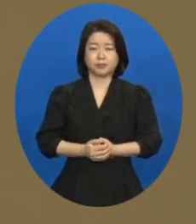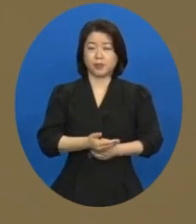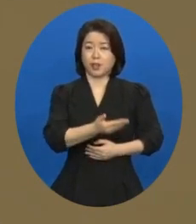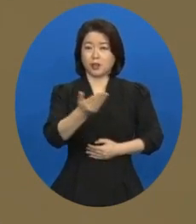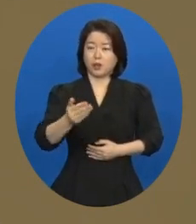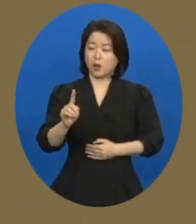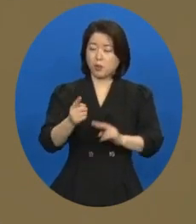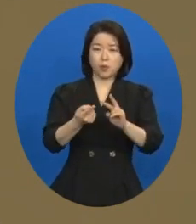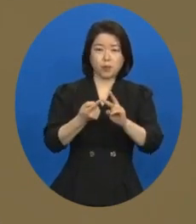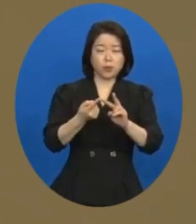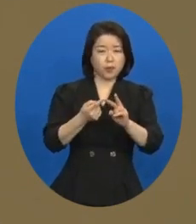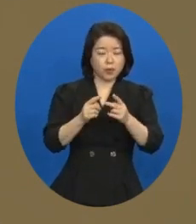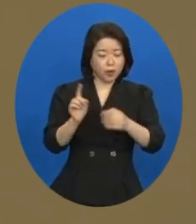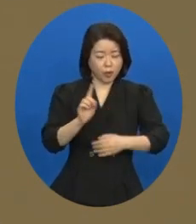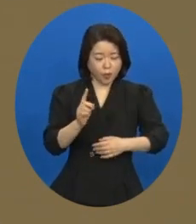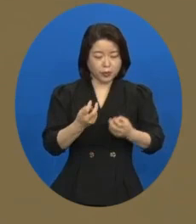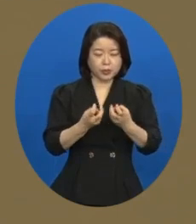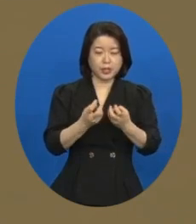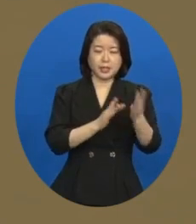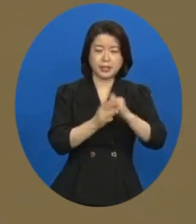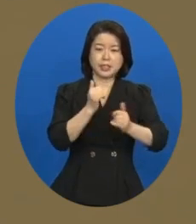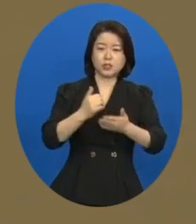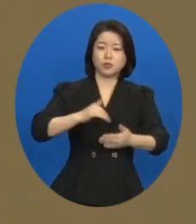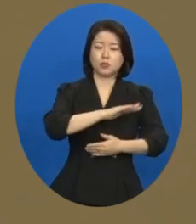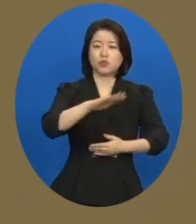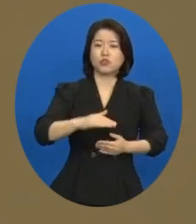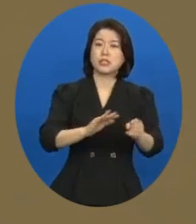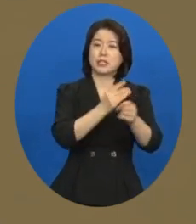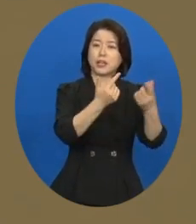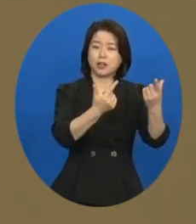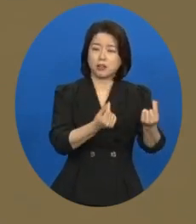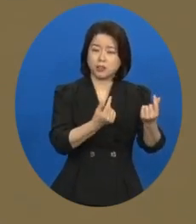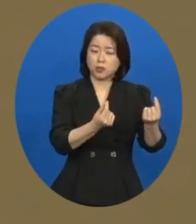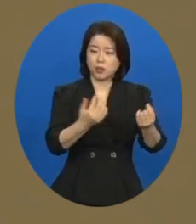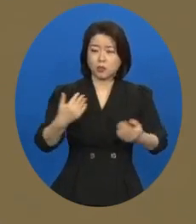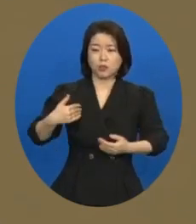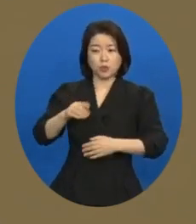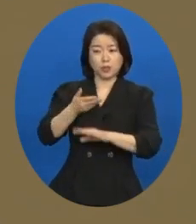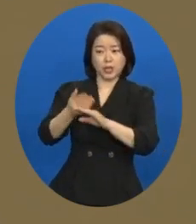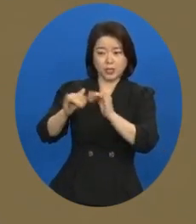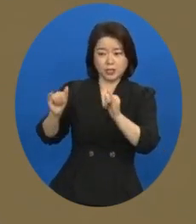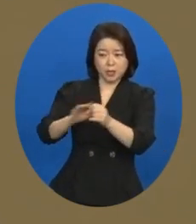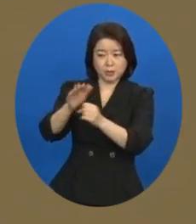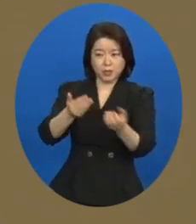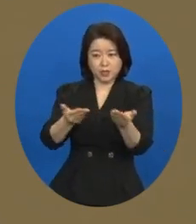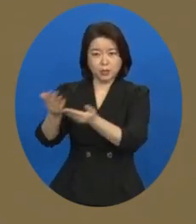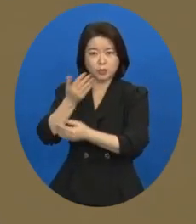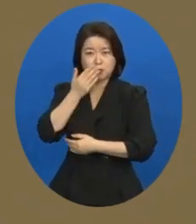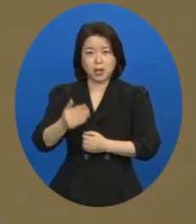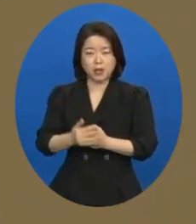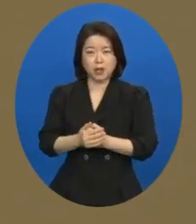여러분, 어떻게 예수님이 사랑하신 것처럼 우리도 사랑할 수 있을까요? 오직 하나입니다.